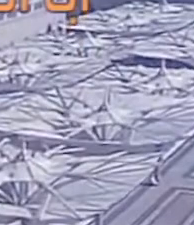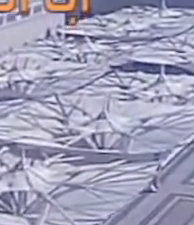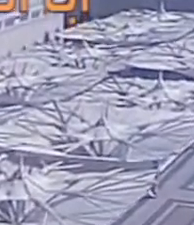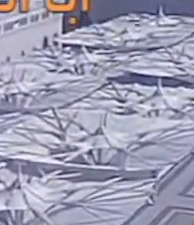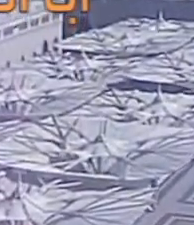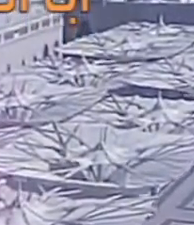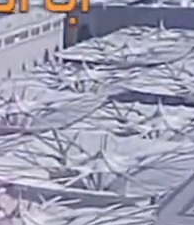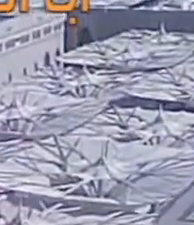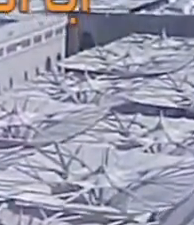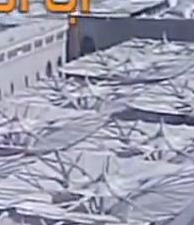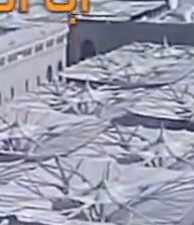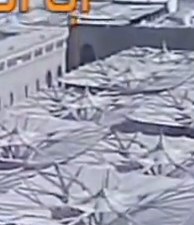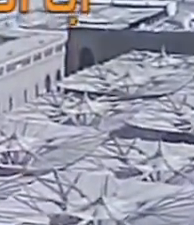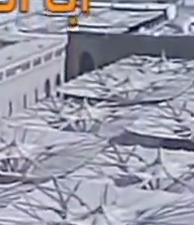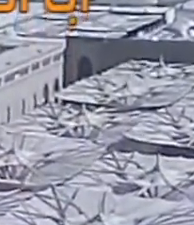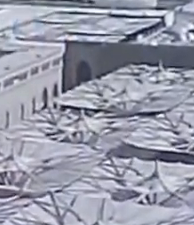المصطفى